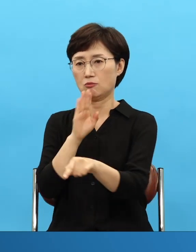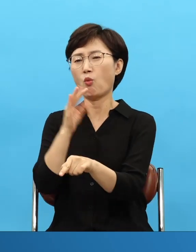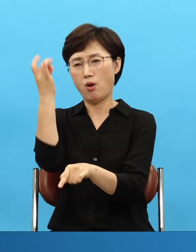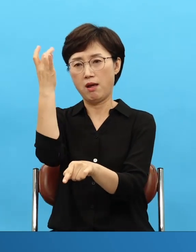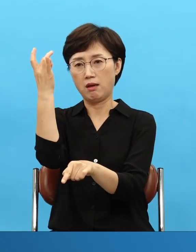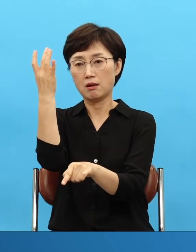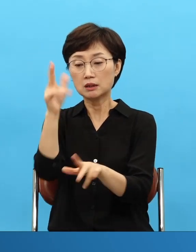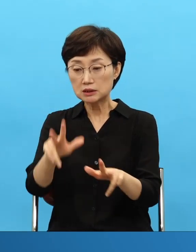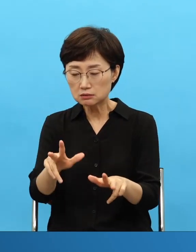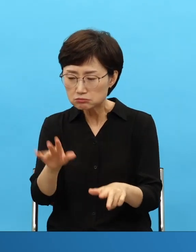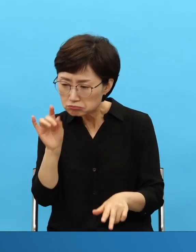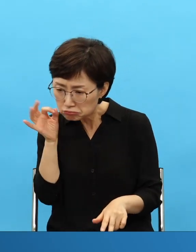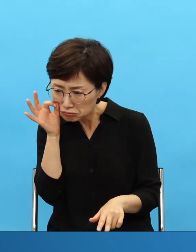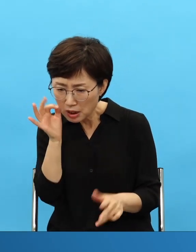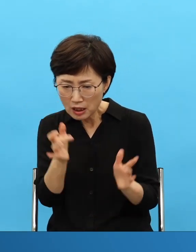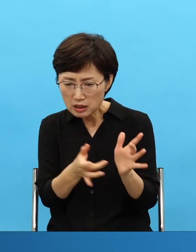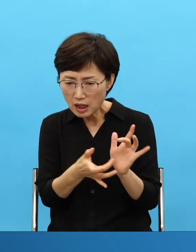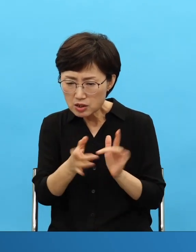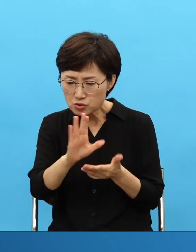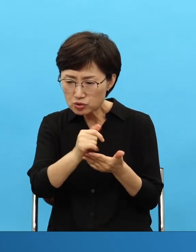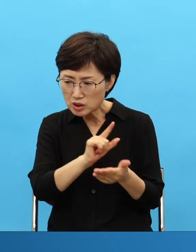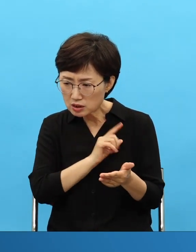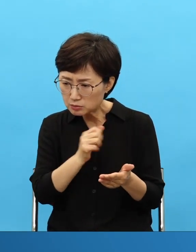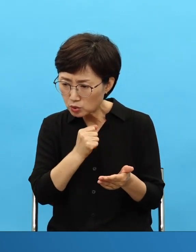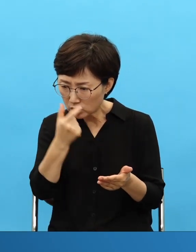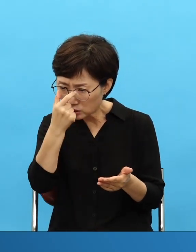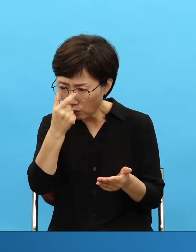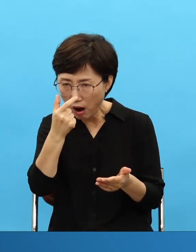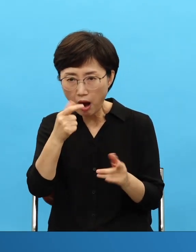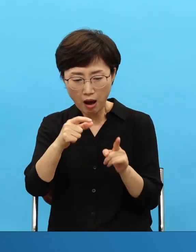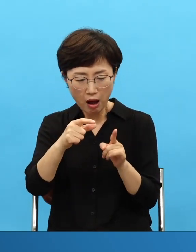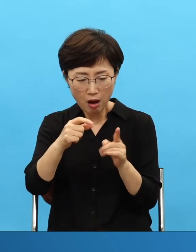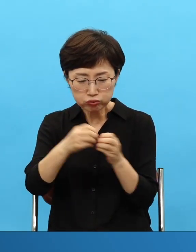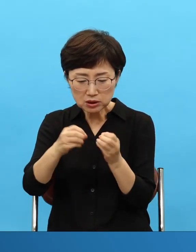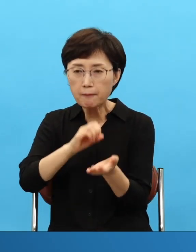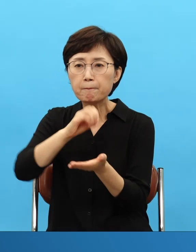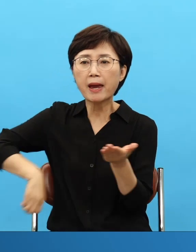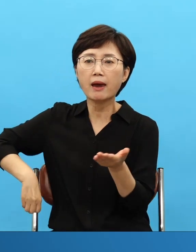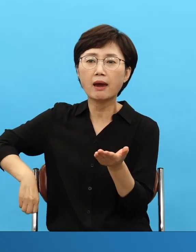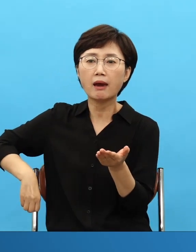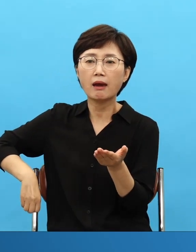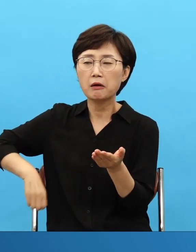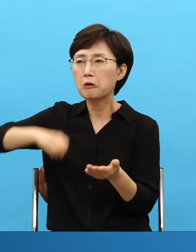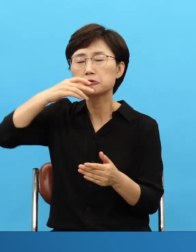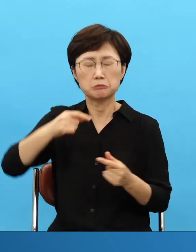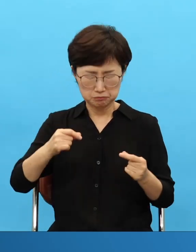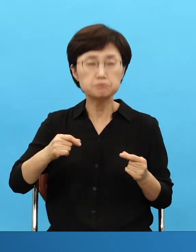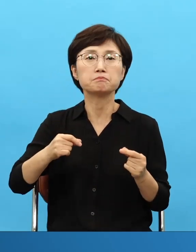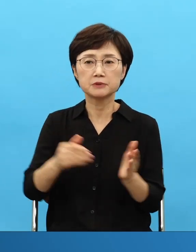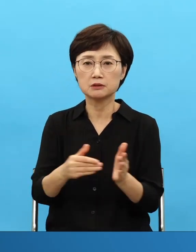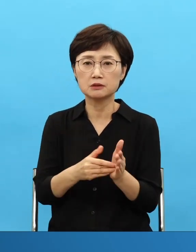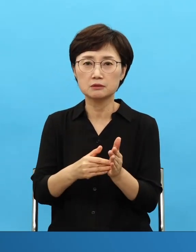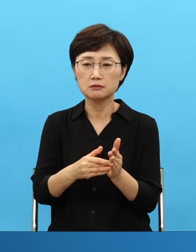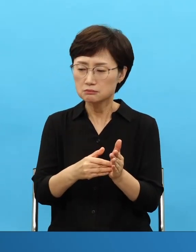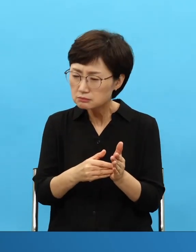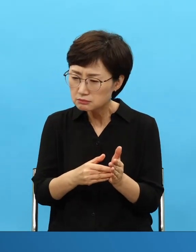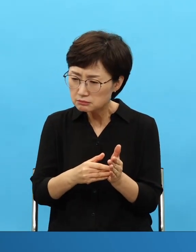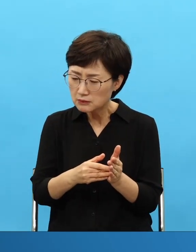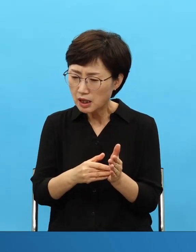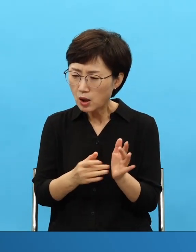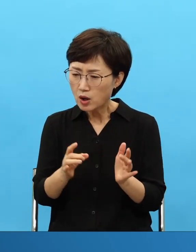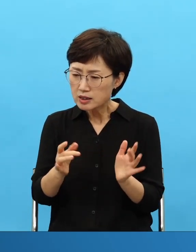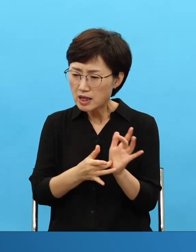Now they're saying, don't pray in the name of Jesus. 여러분은 아셔야 됩니다. You need to be aware of this. 그리스도라는